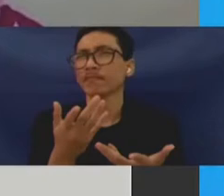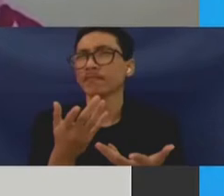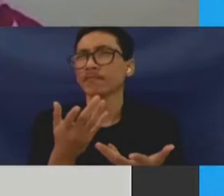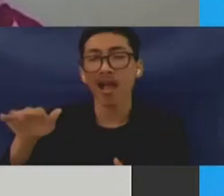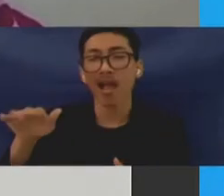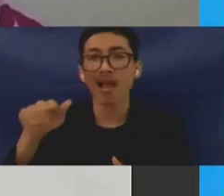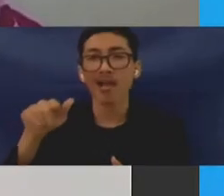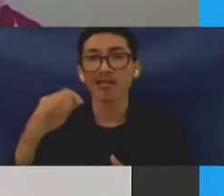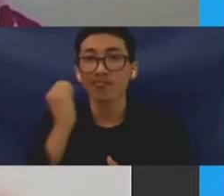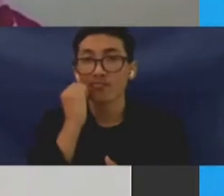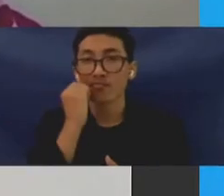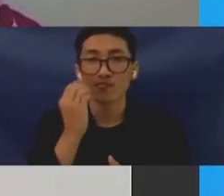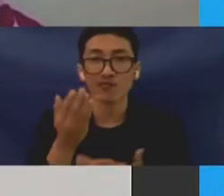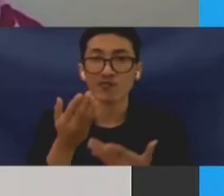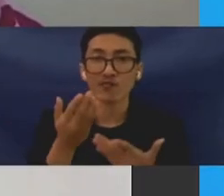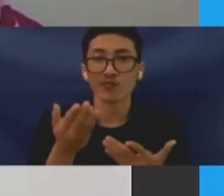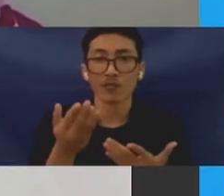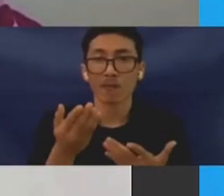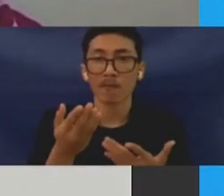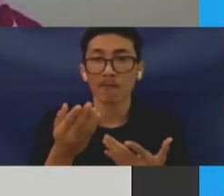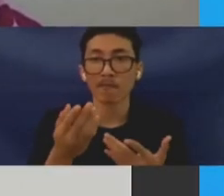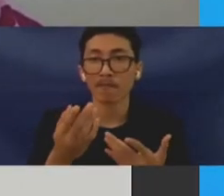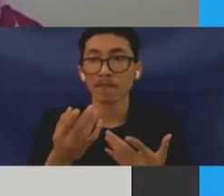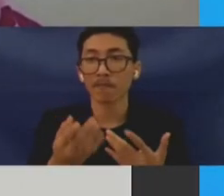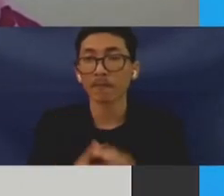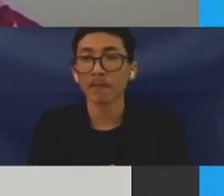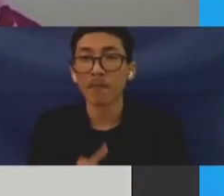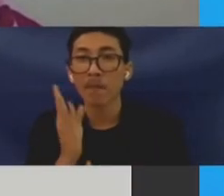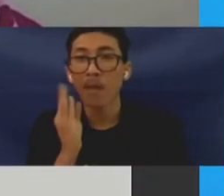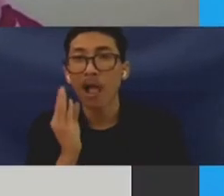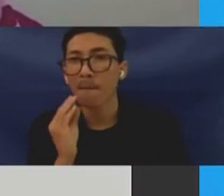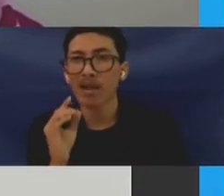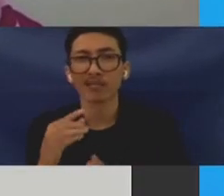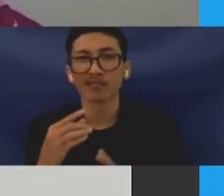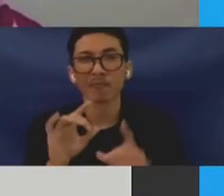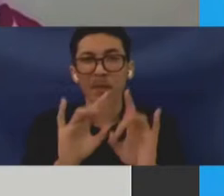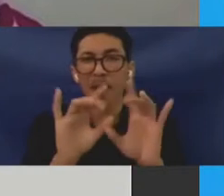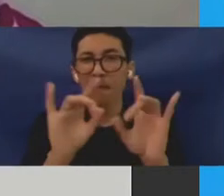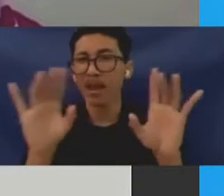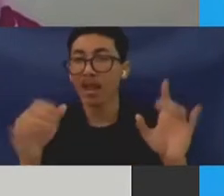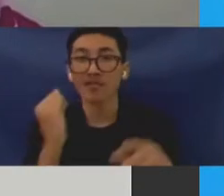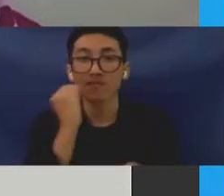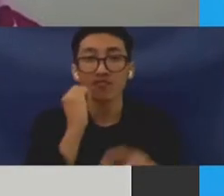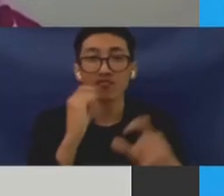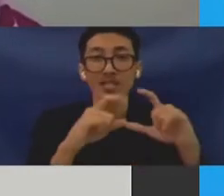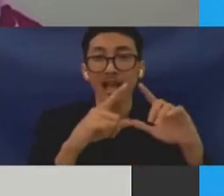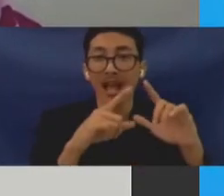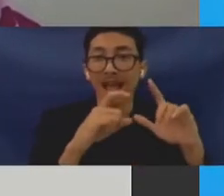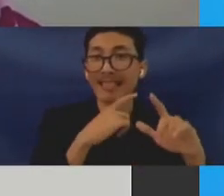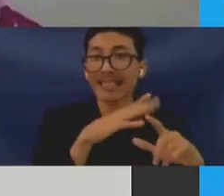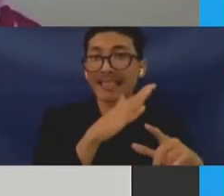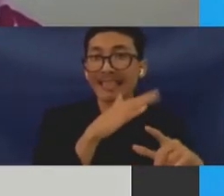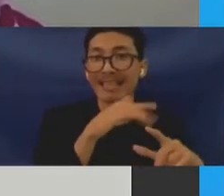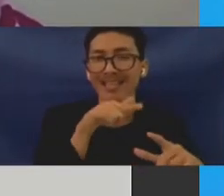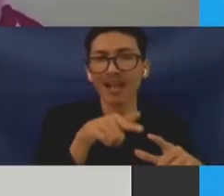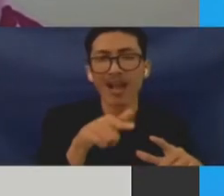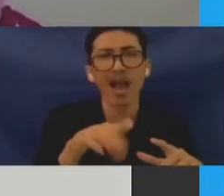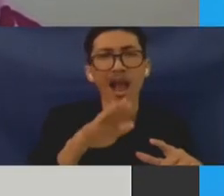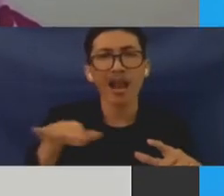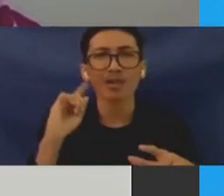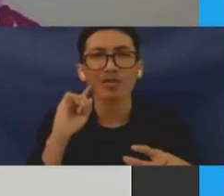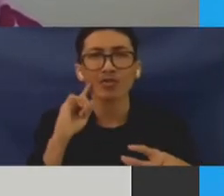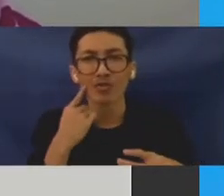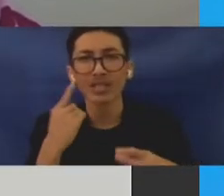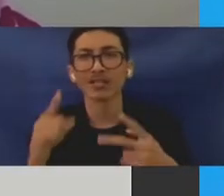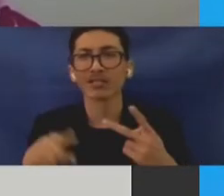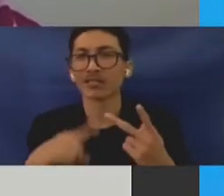memiliki pengalaman beda-beda, kalau Bu Santi dari deaf dari tuli, Bu Prima Ningrum dari blind atau teman-teman yang tunanetra, sama Bu Reni dari